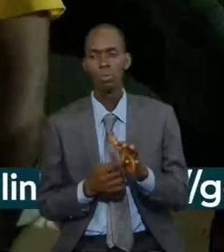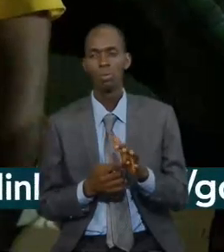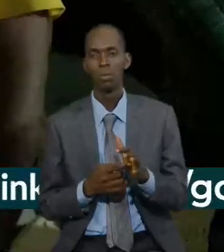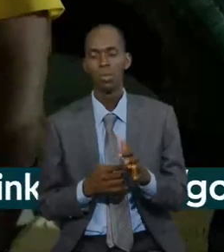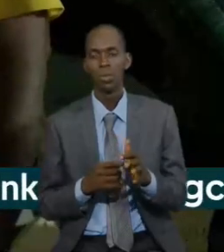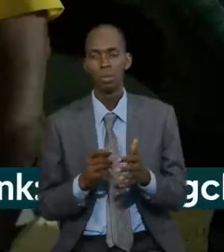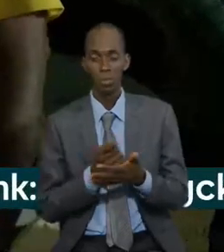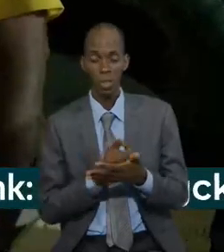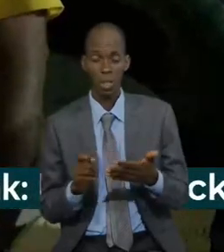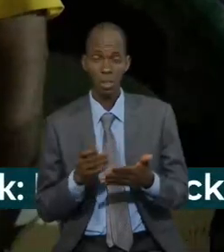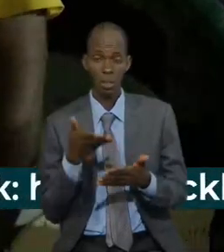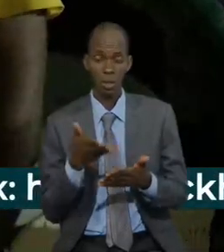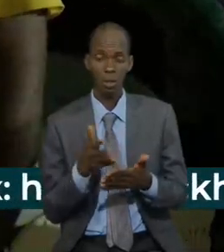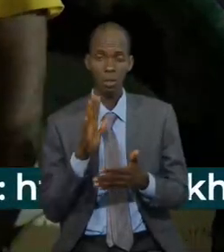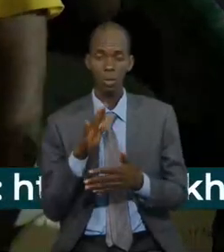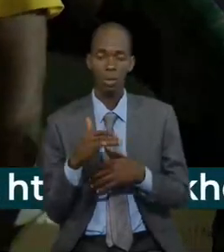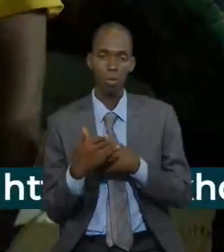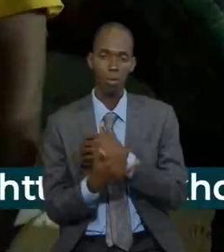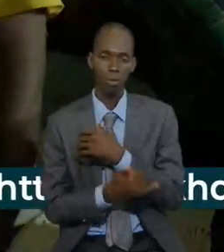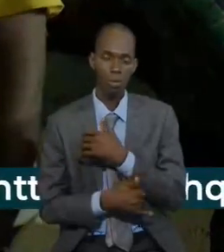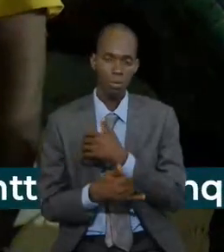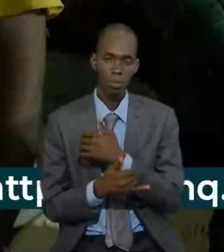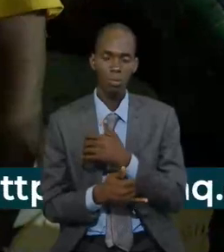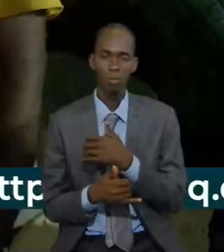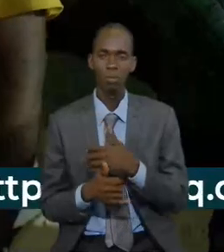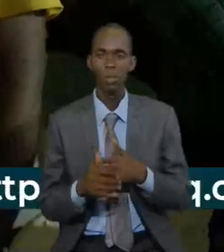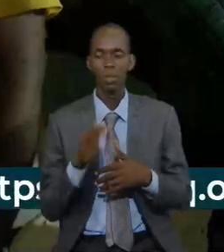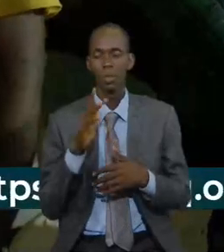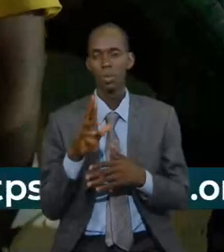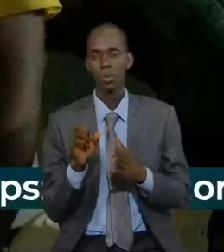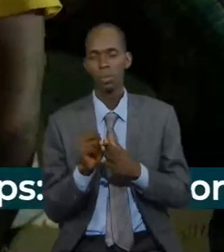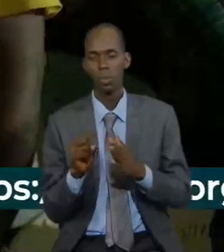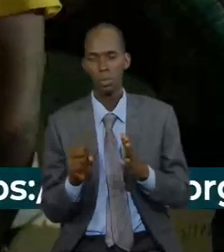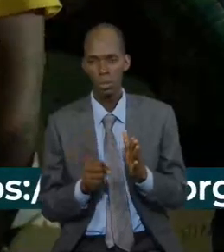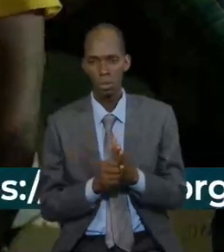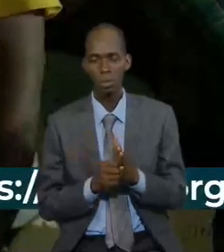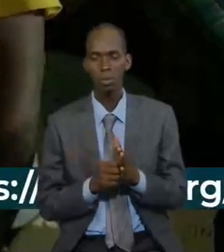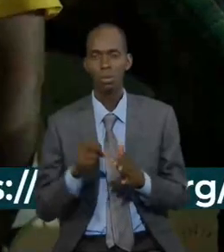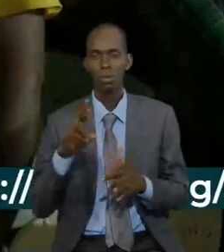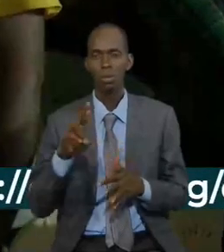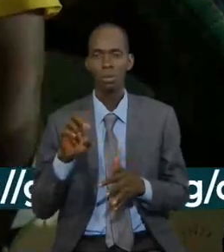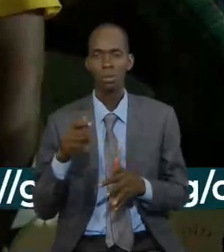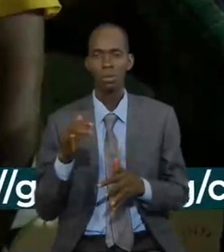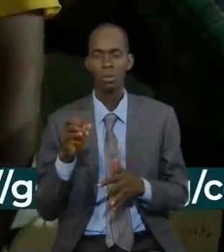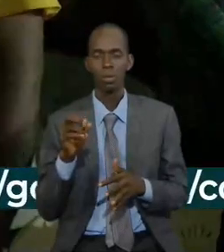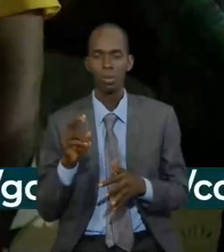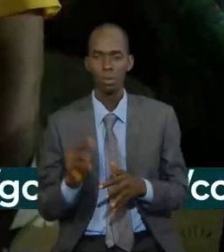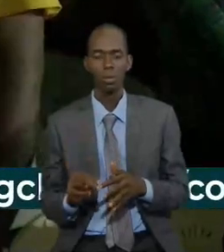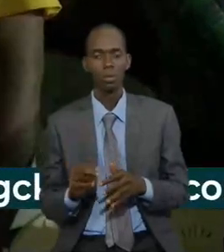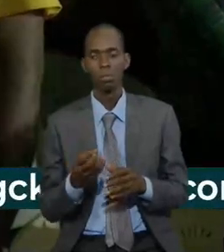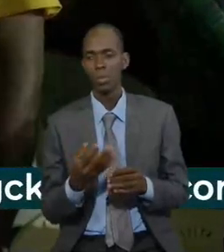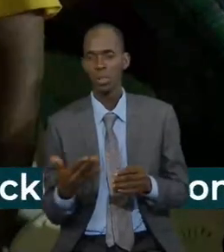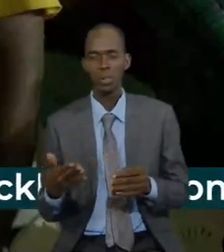les formulaires de décision remplissez-les correctement donner les informations